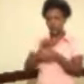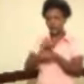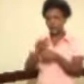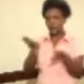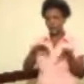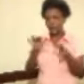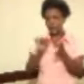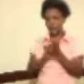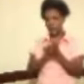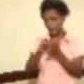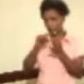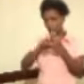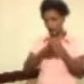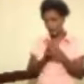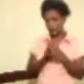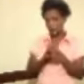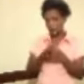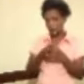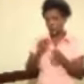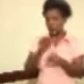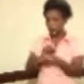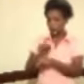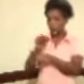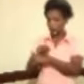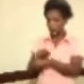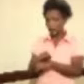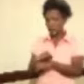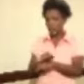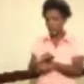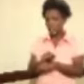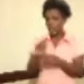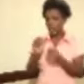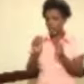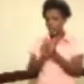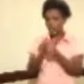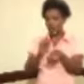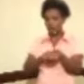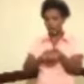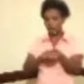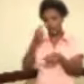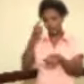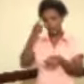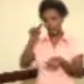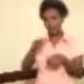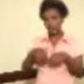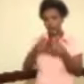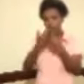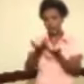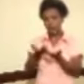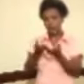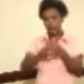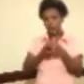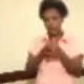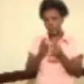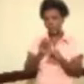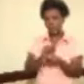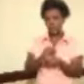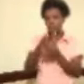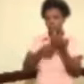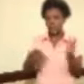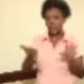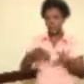commencer à faire connaître pour nous connaître qui ça nous comme ressources pour nous travailler. Donc, c'est l'heure à ses alliés. L'heure à ses que fond commencer à travailler pour nous connaître ça nous va le faire.